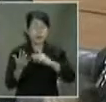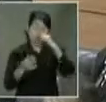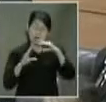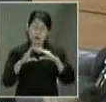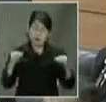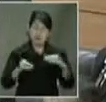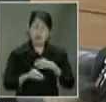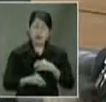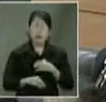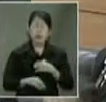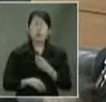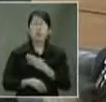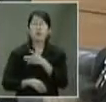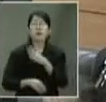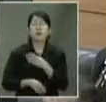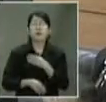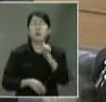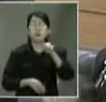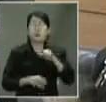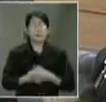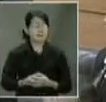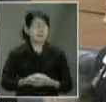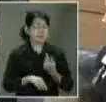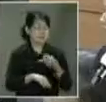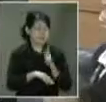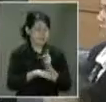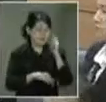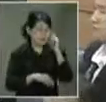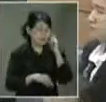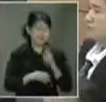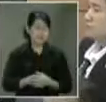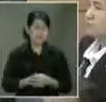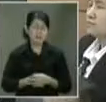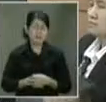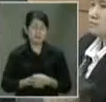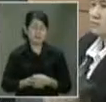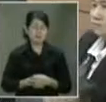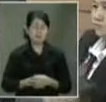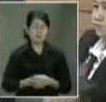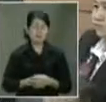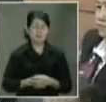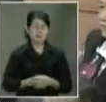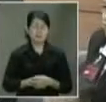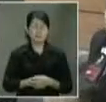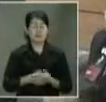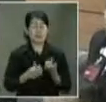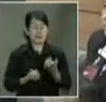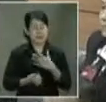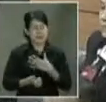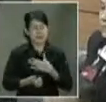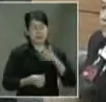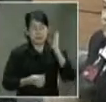หนาท่านประธานโดยเฉพาะเนี่ยอย่างนี้เมื่อกี้ผมได้พูด